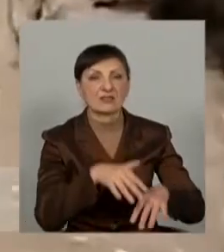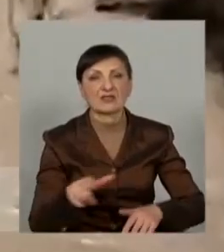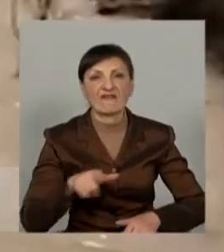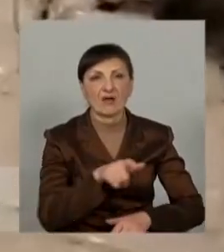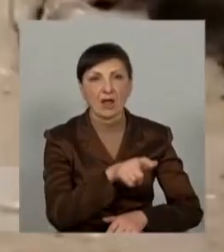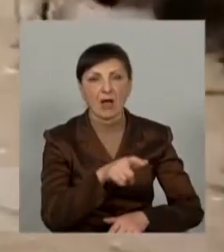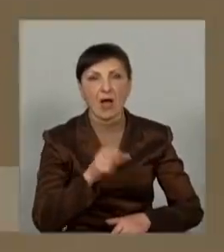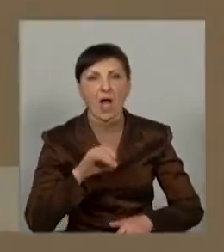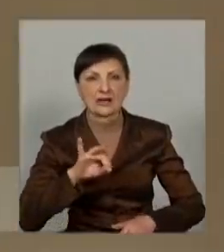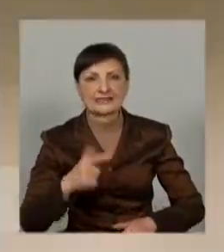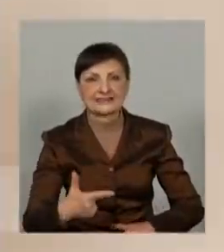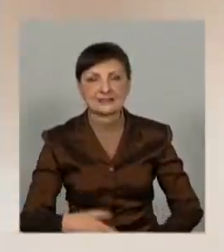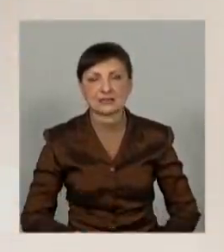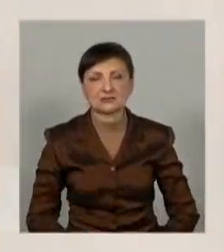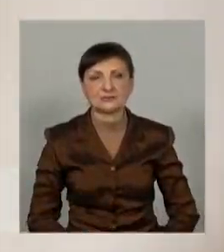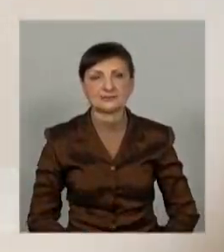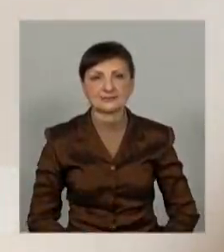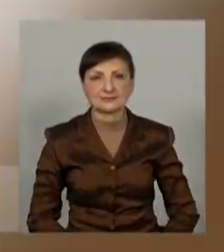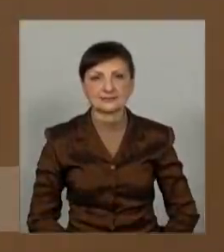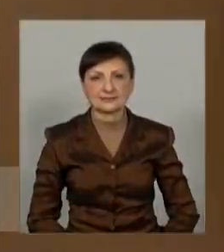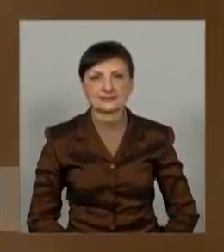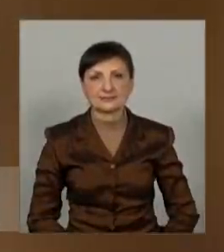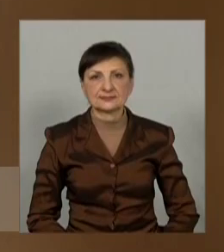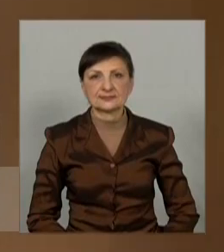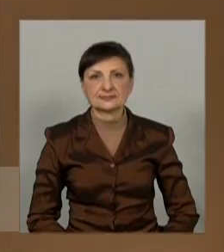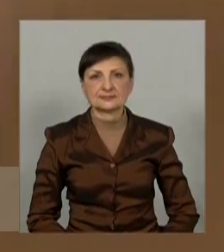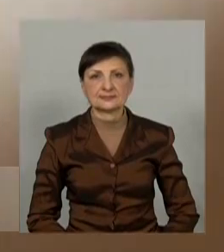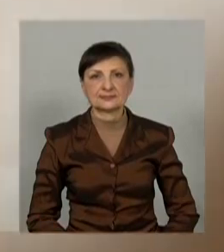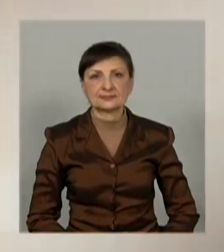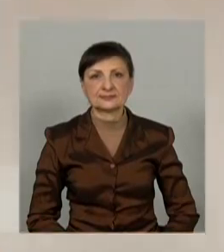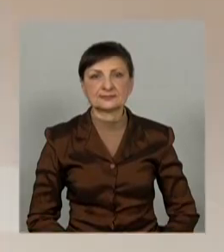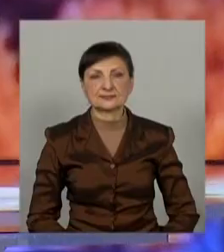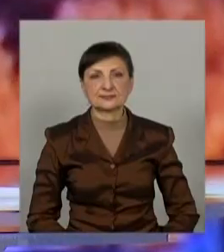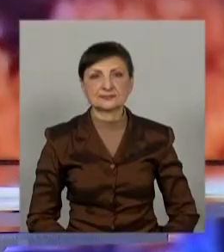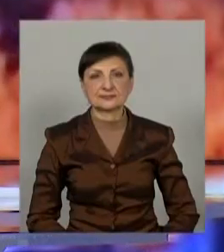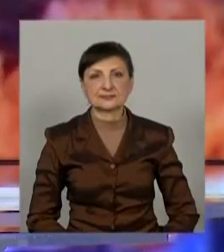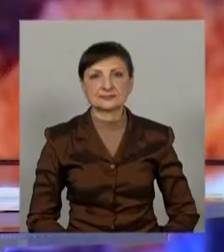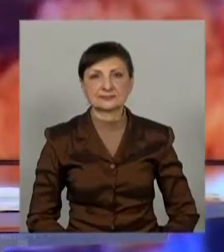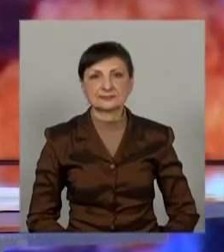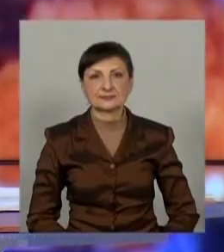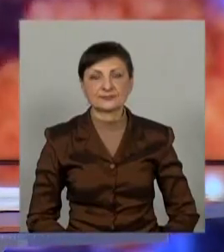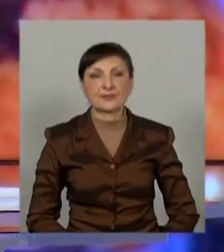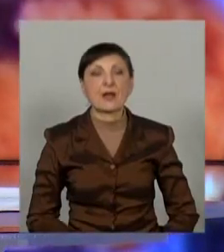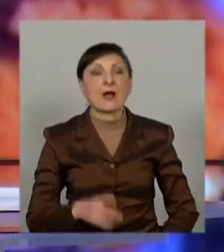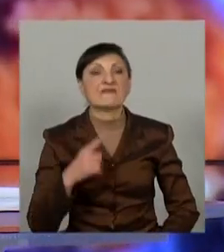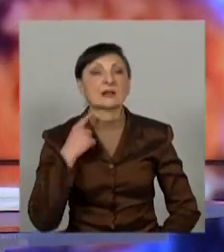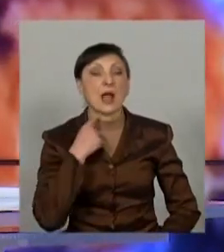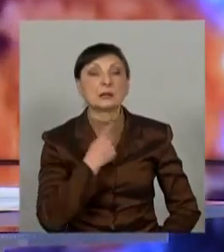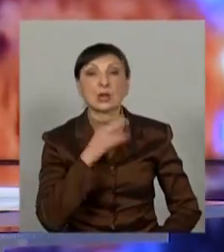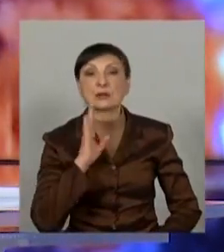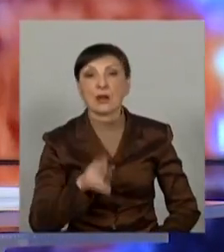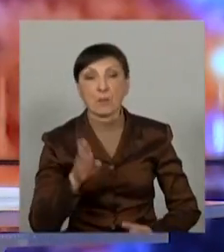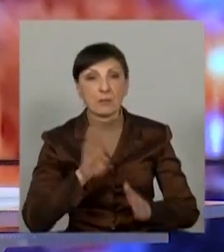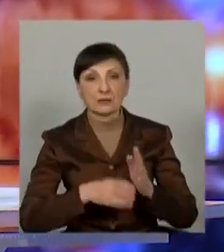Арысь. Тина Кудайберген, Абзал Турабеков, телеканал Алматы, Туркестанская область. Тем временем в Талдыкургане без